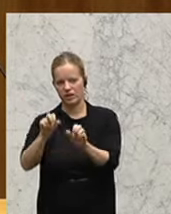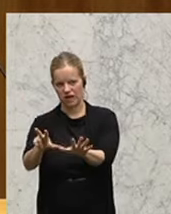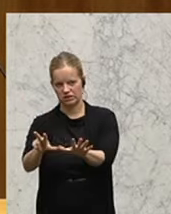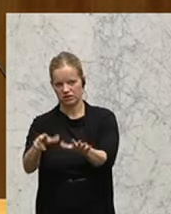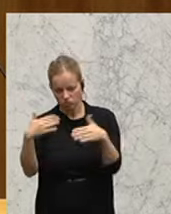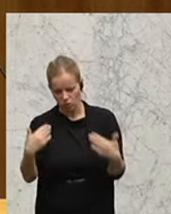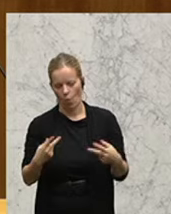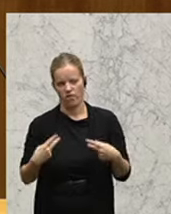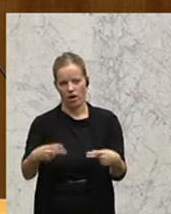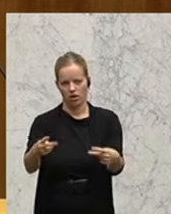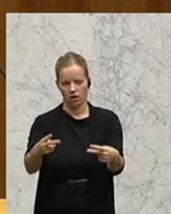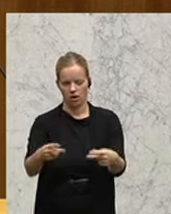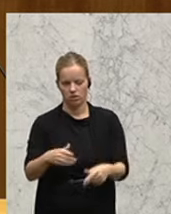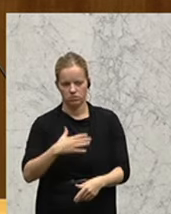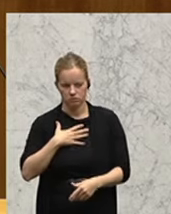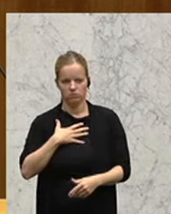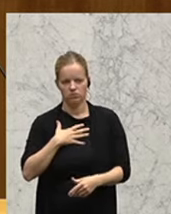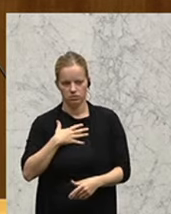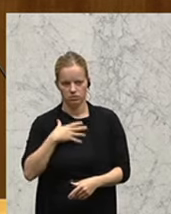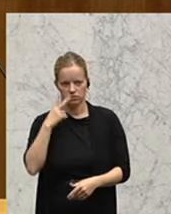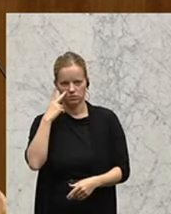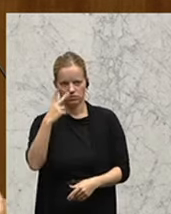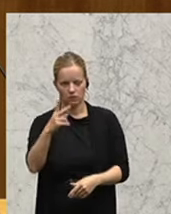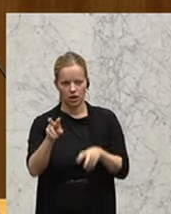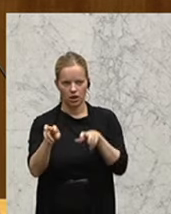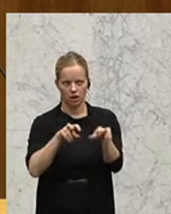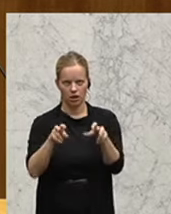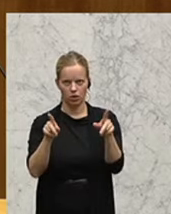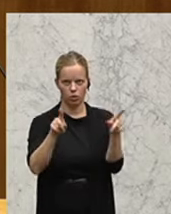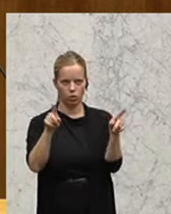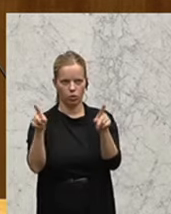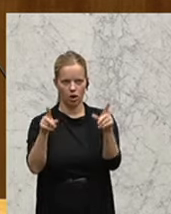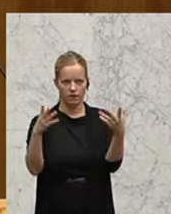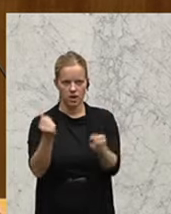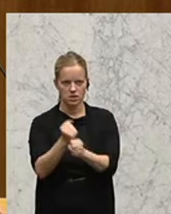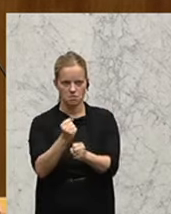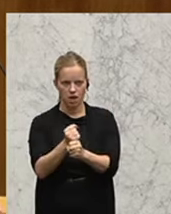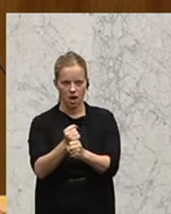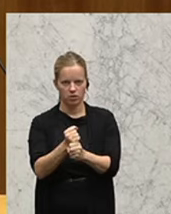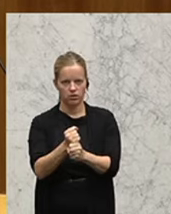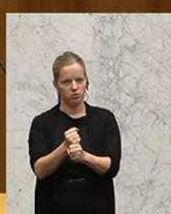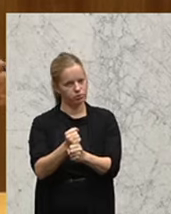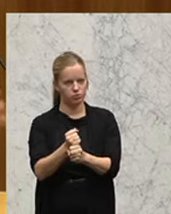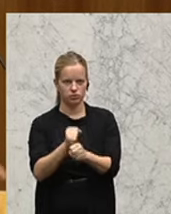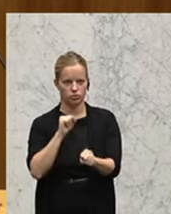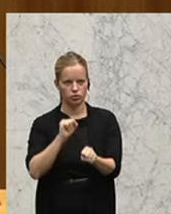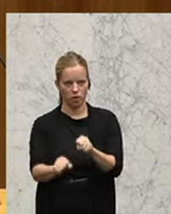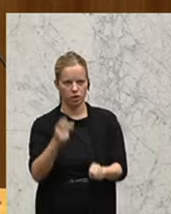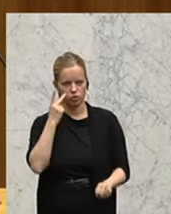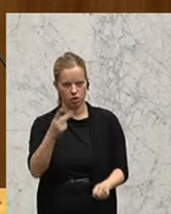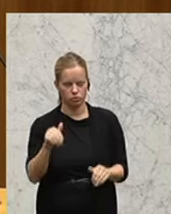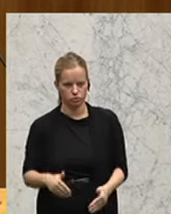Und da schauen wir natürlich mit einem gestrengen Auge auf das, was die Regierung in diesem Zusammenhang an Taten setzt.